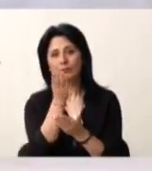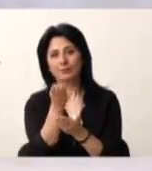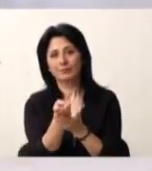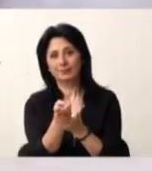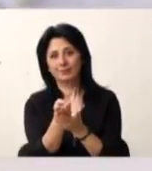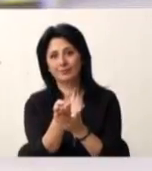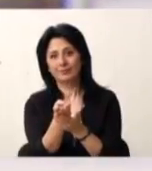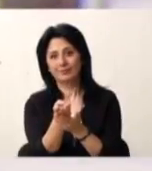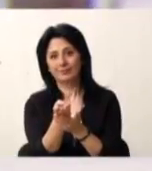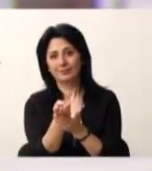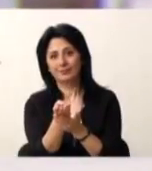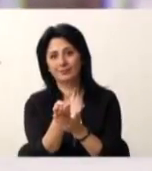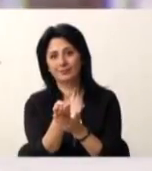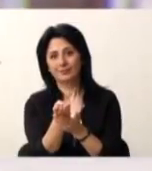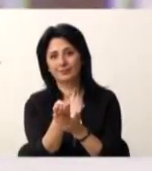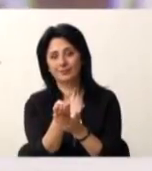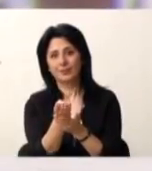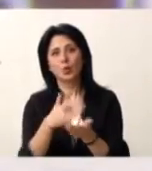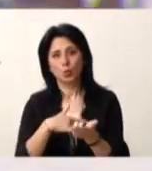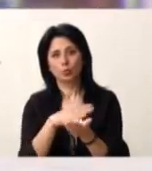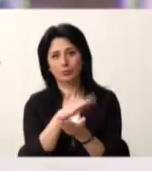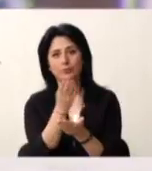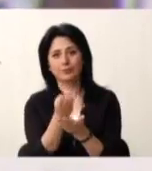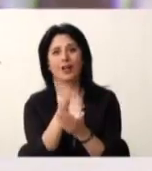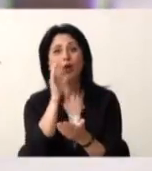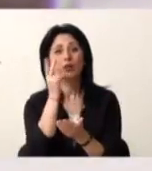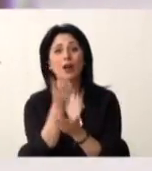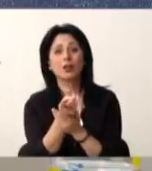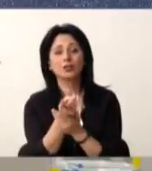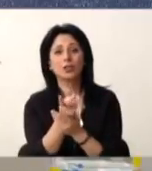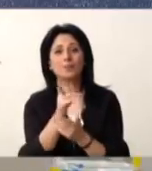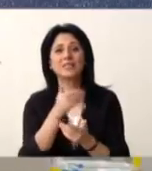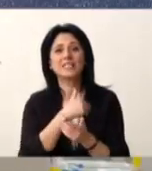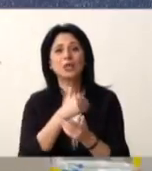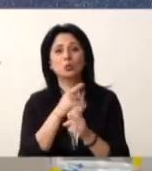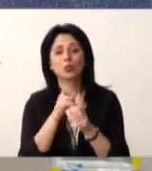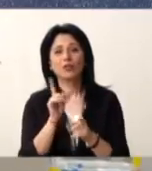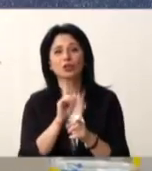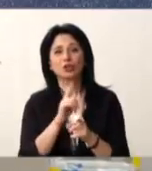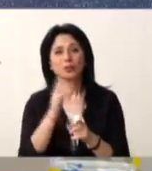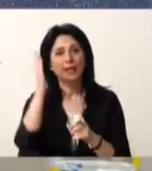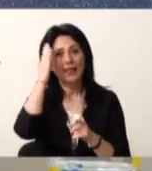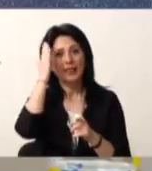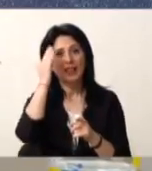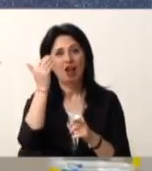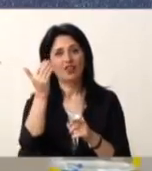აყირავებს ბატონი დავითი. ანუ ასე ყირავდება, ხო? ამ დროს სასურველია ჩვენ რო